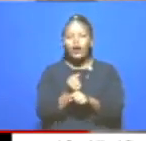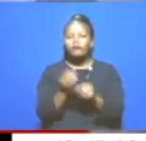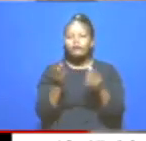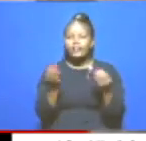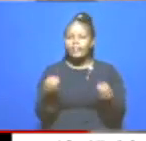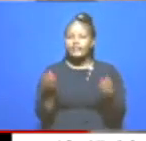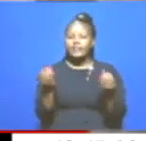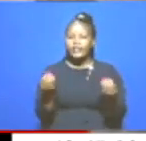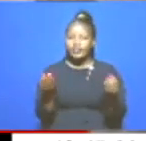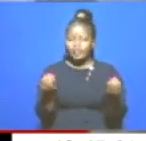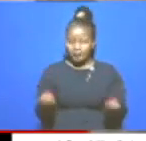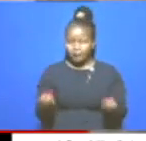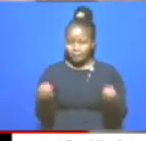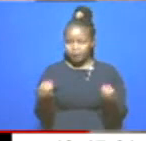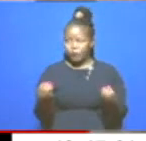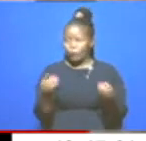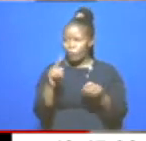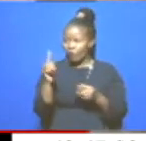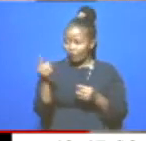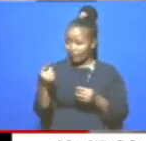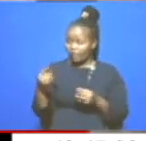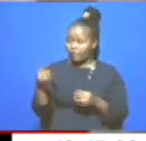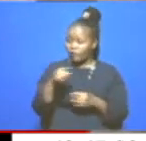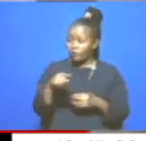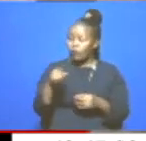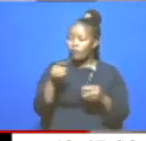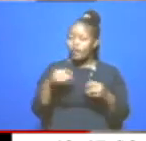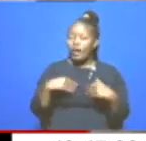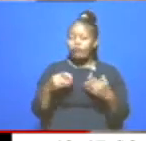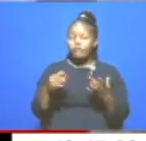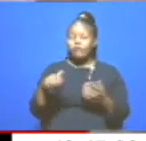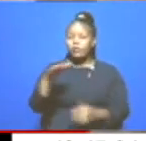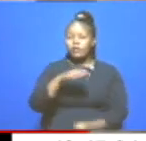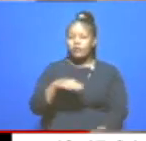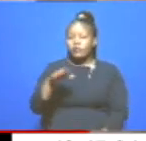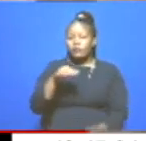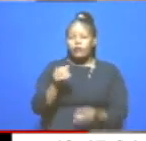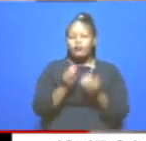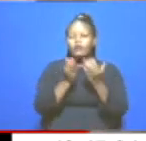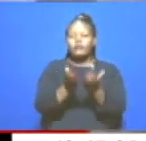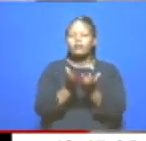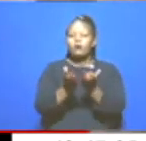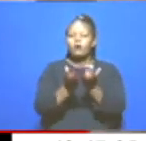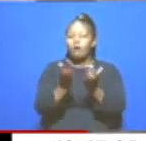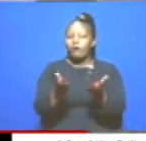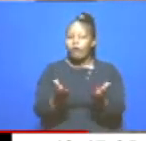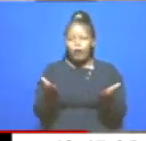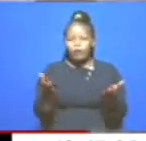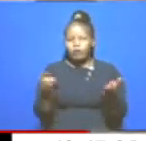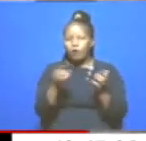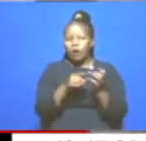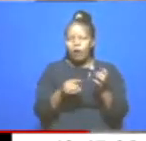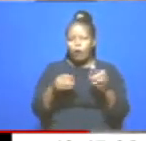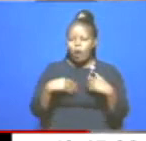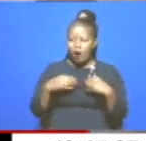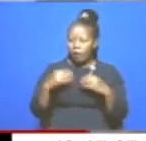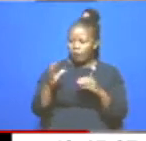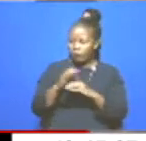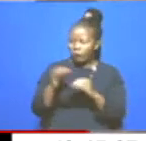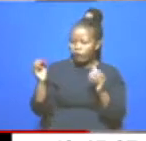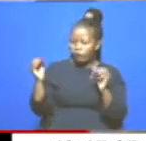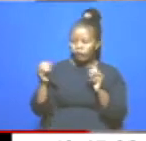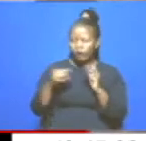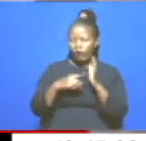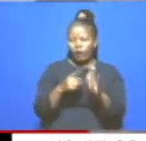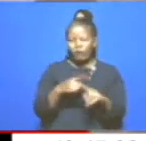kama kaunti ya Mombasa, bali na feri, hatuna usafiri wa bahari kwa mfano kutoka upande wa